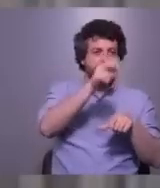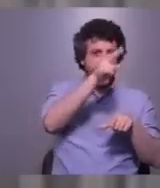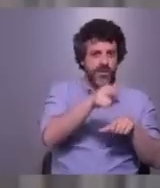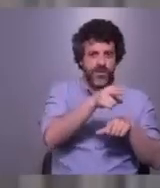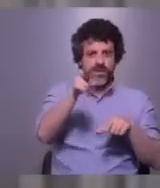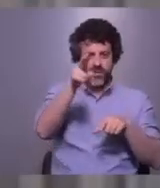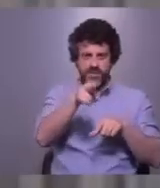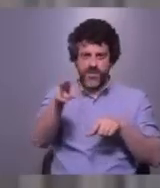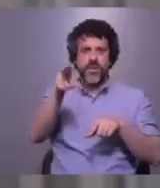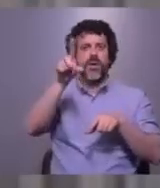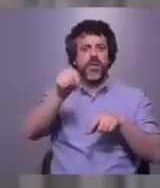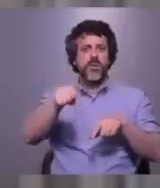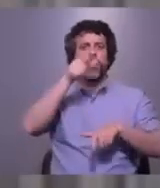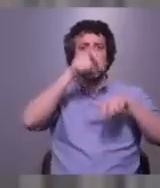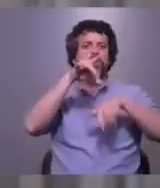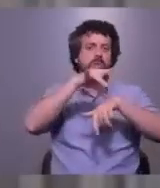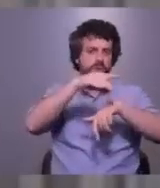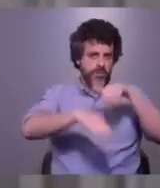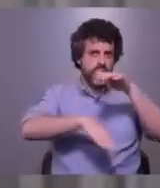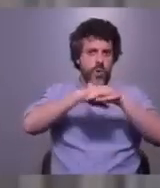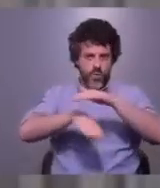infermi e li guarivano.